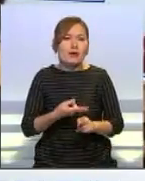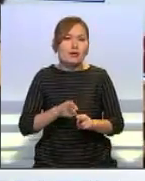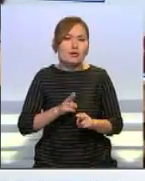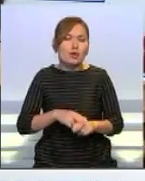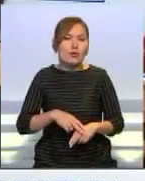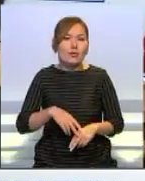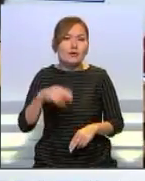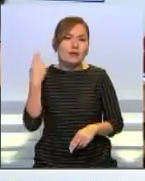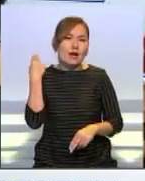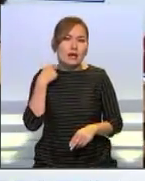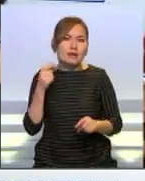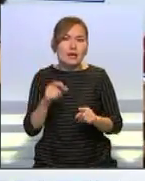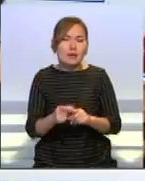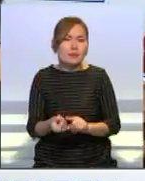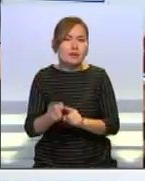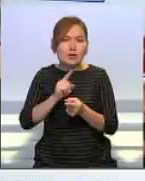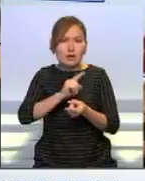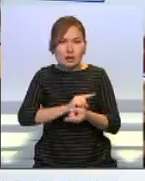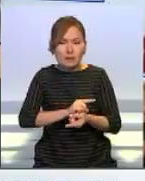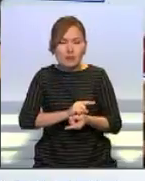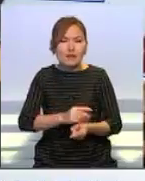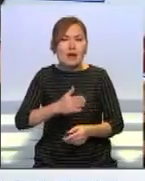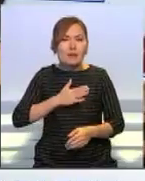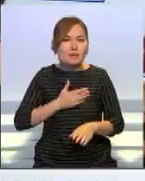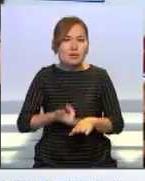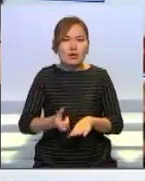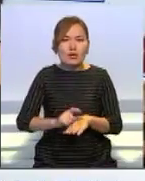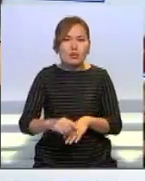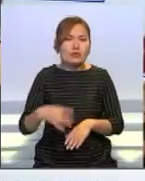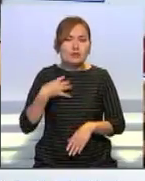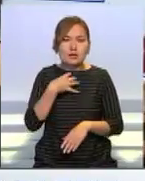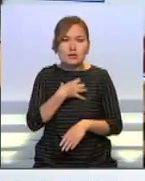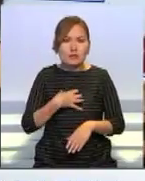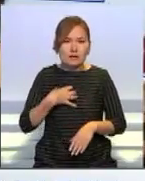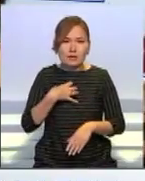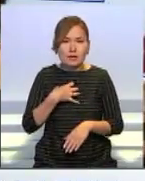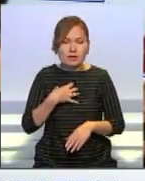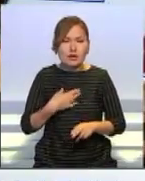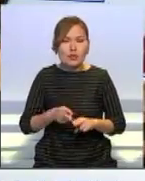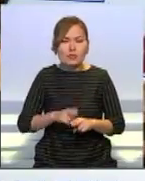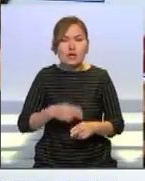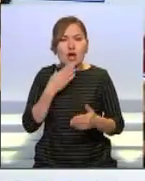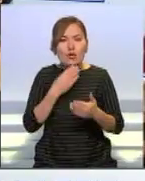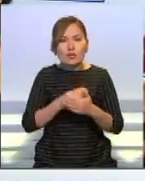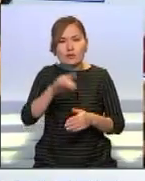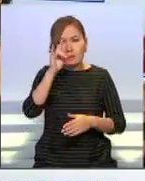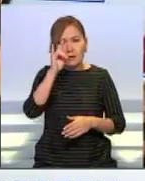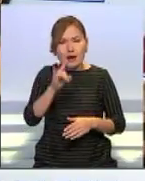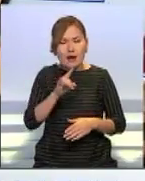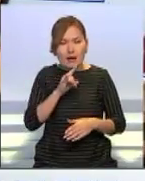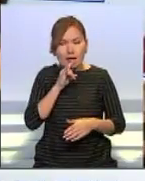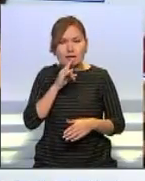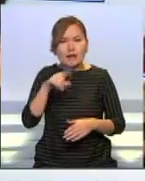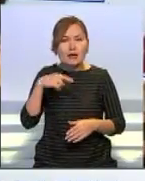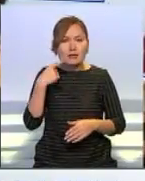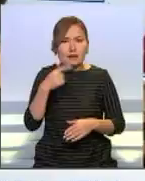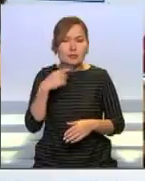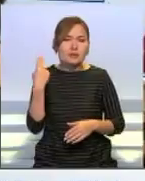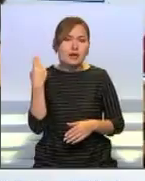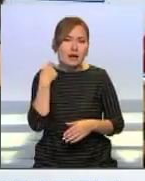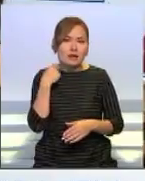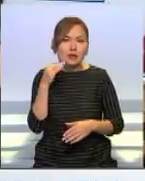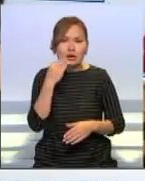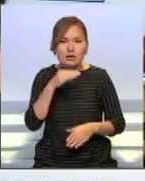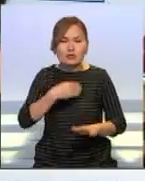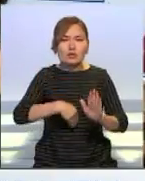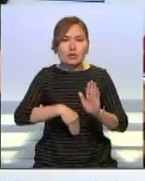жаңа әліпбиге көшкен кезде бұл тәуелсіздіктің тағы бір мәрте бекітілуіне, тұғырының берік болуына жасалған қадам